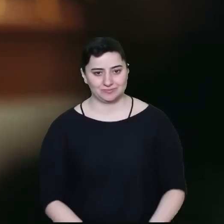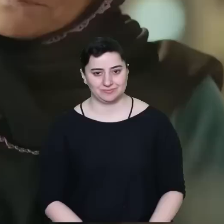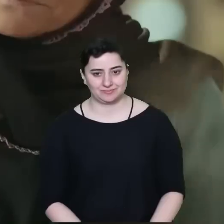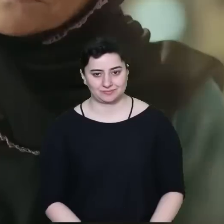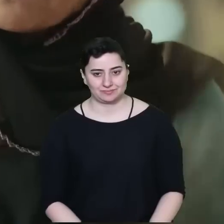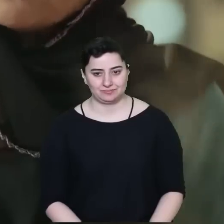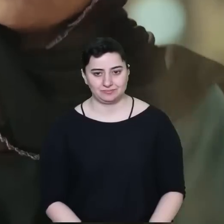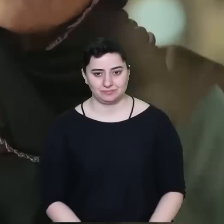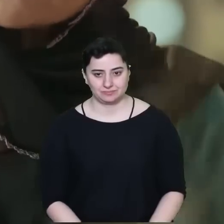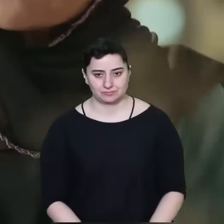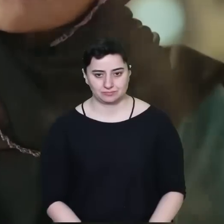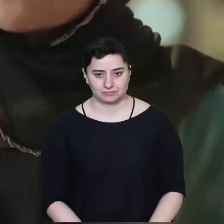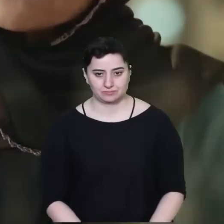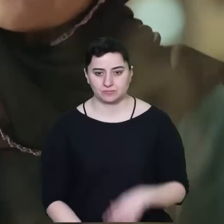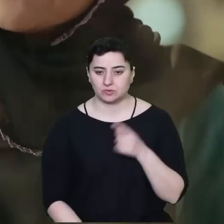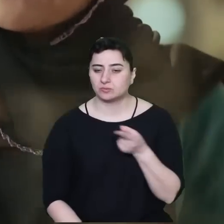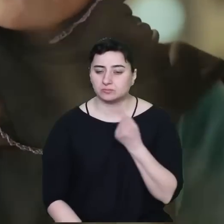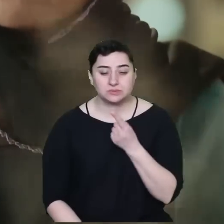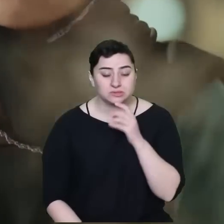Onaylar baş salladı. O bile bir sır.